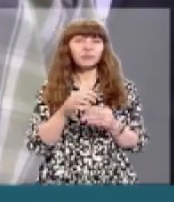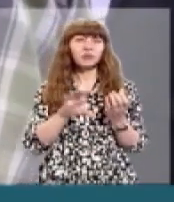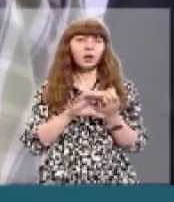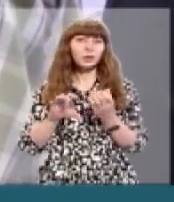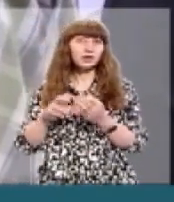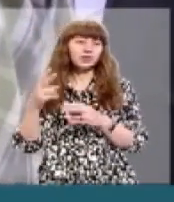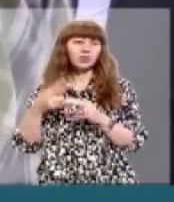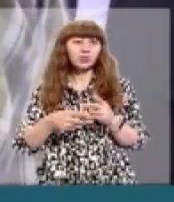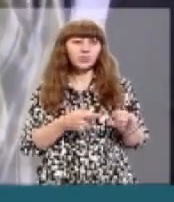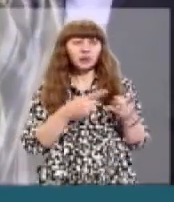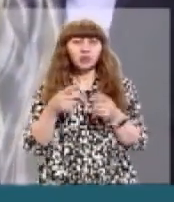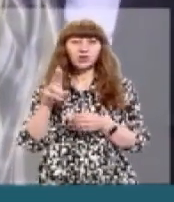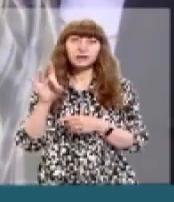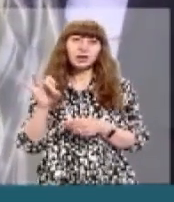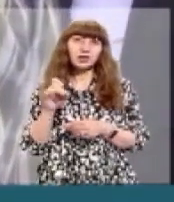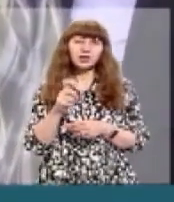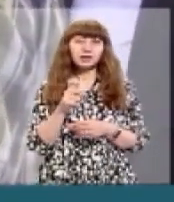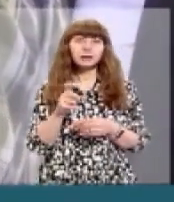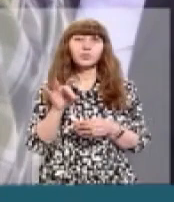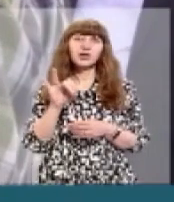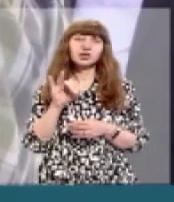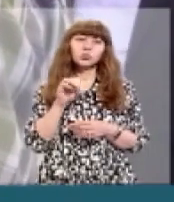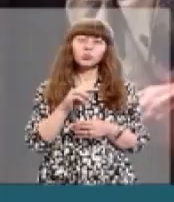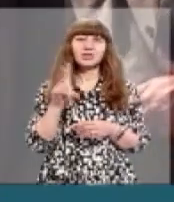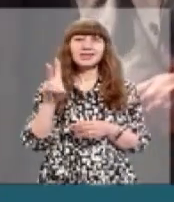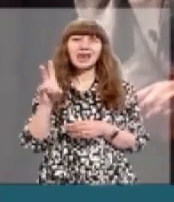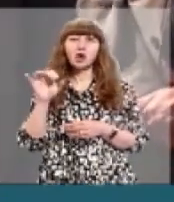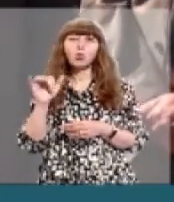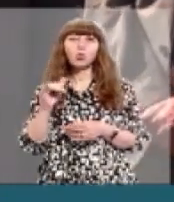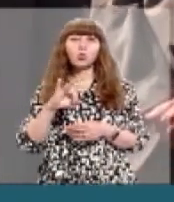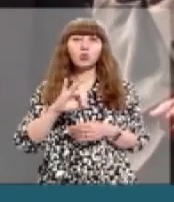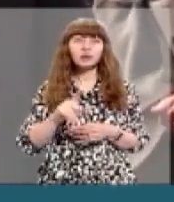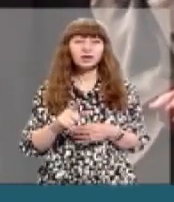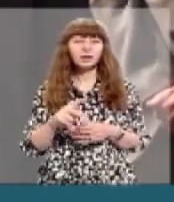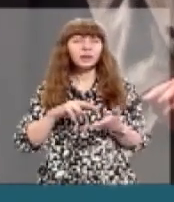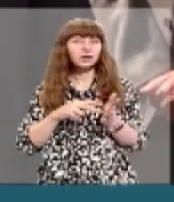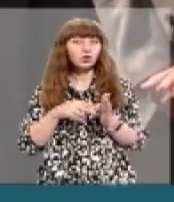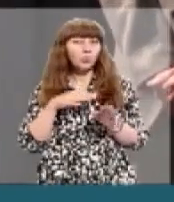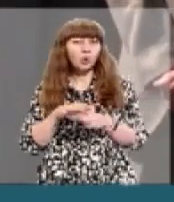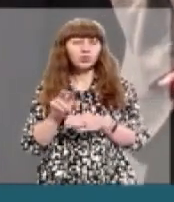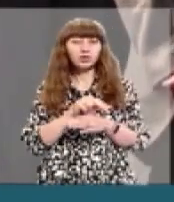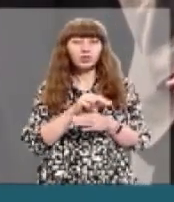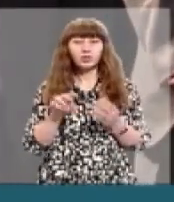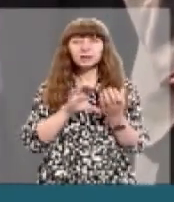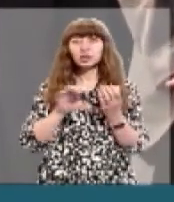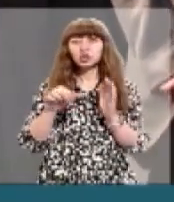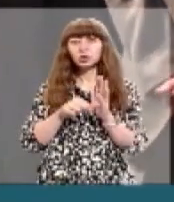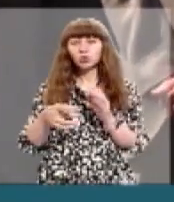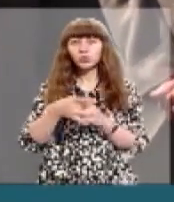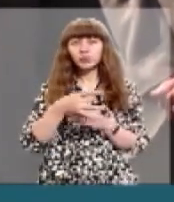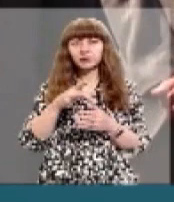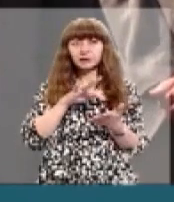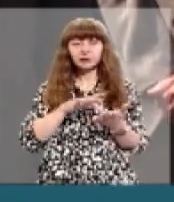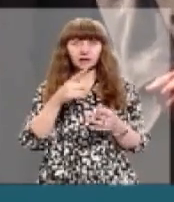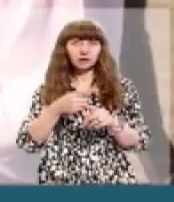коммуникаций. Заканчивается переход котельных станций с мазутного топлива на уголь. Также в городе планируется полный ремонт теплосети в 6-м микрорайоне и